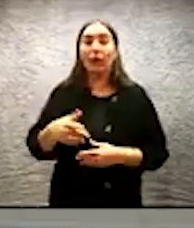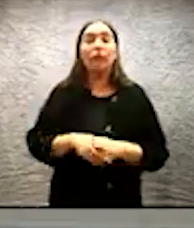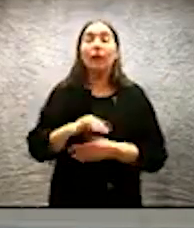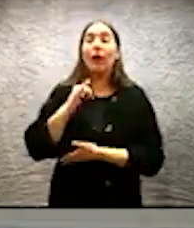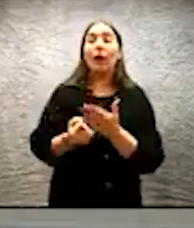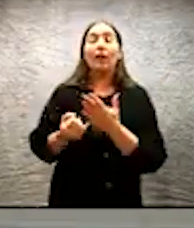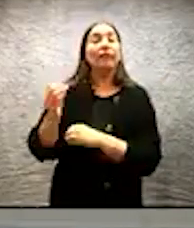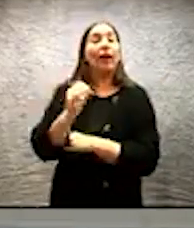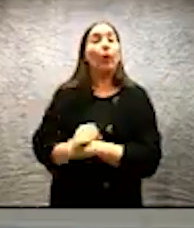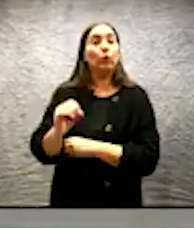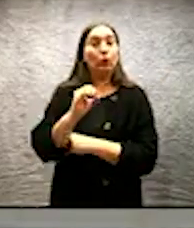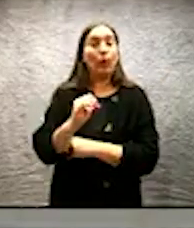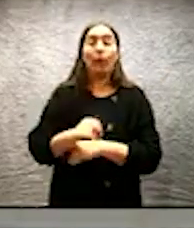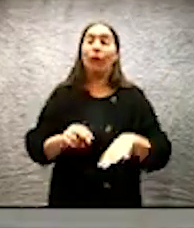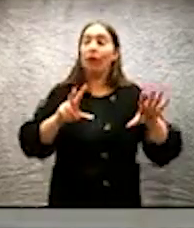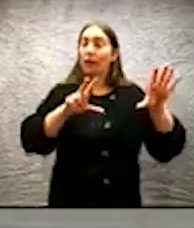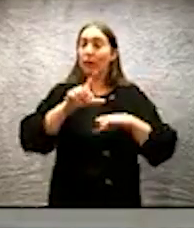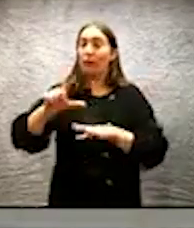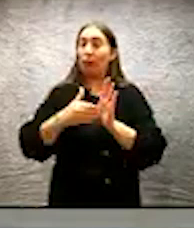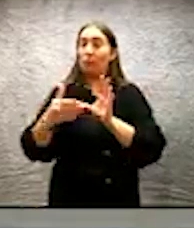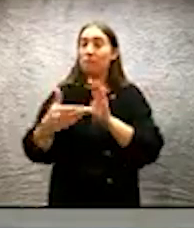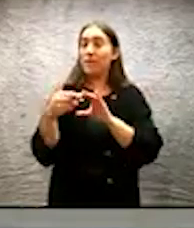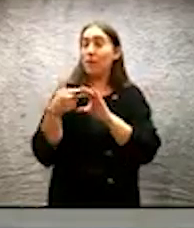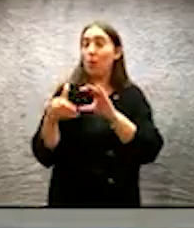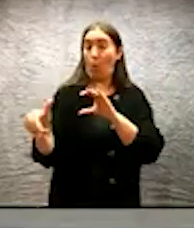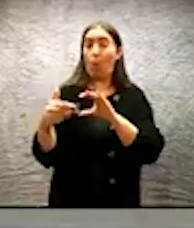82 000 euros et quelques,